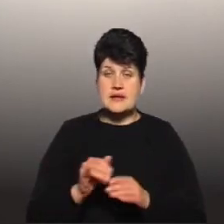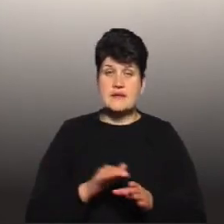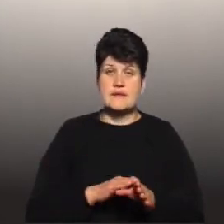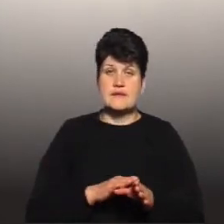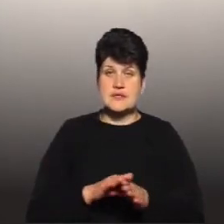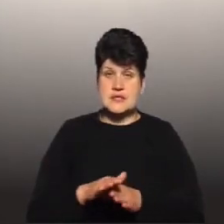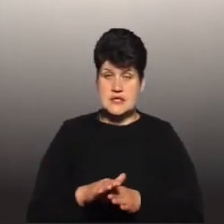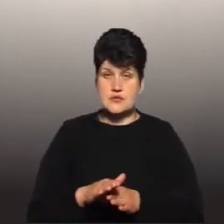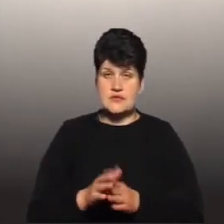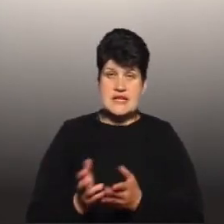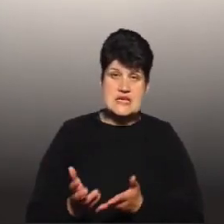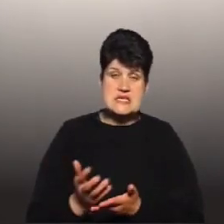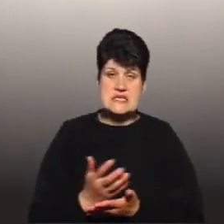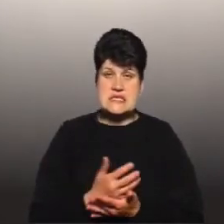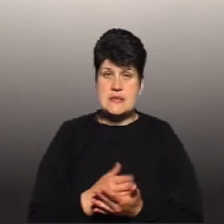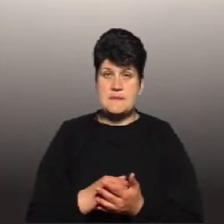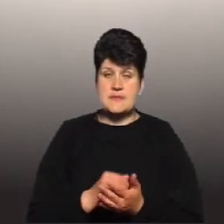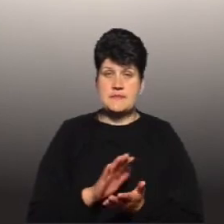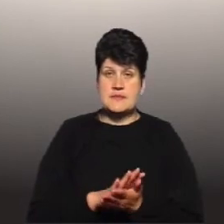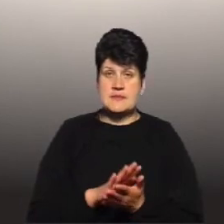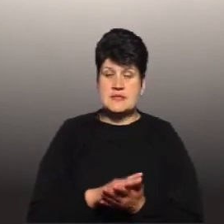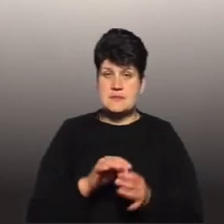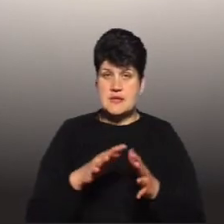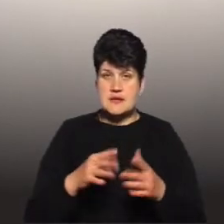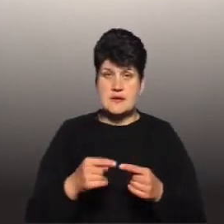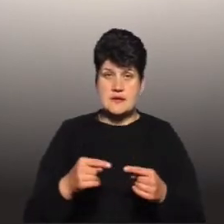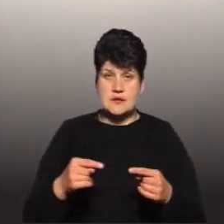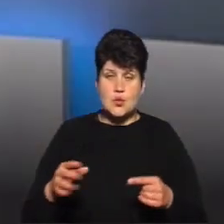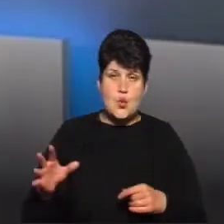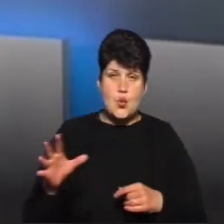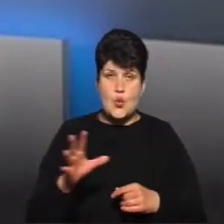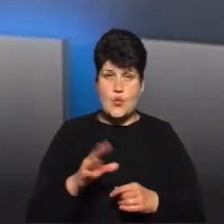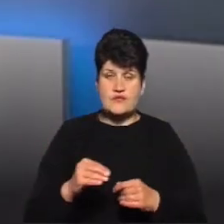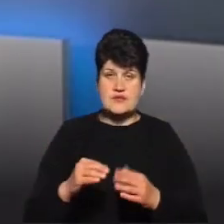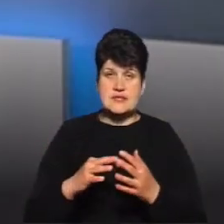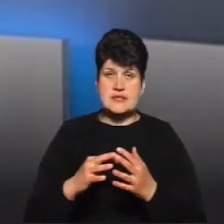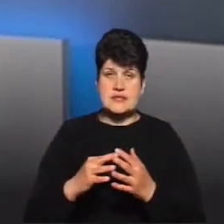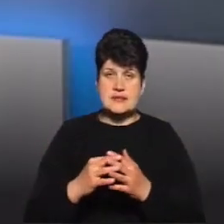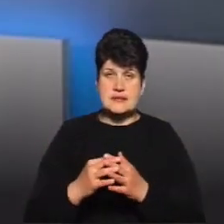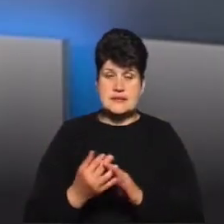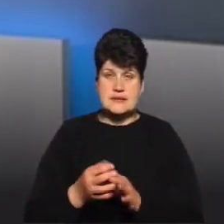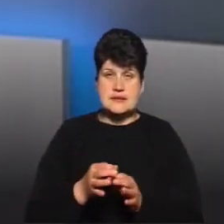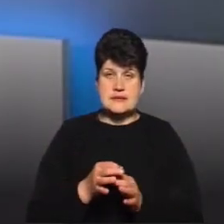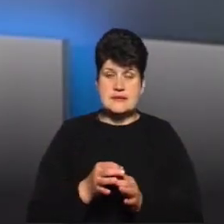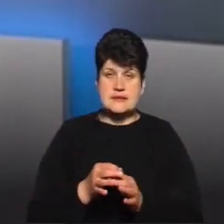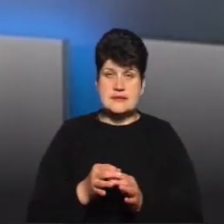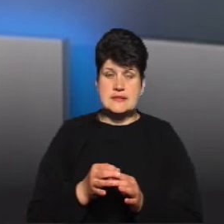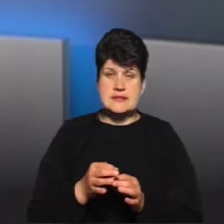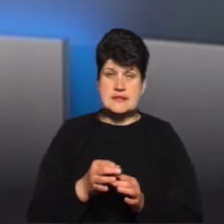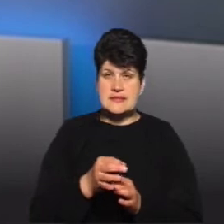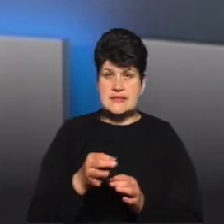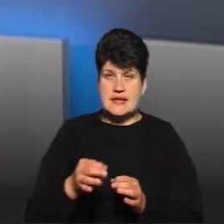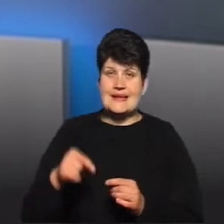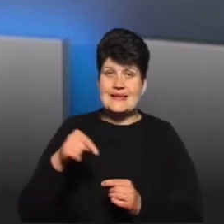збір відходів побутових у всіх населених пунктах тієї чи іншої територіальної